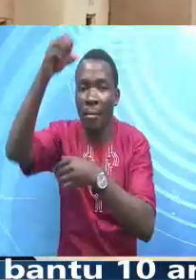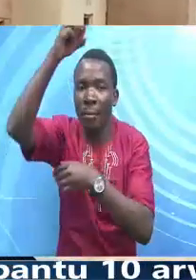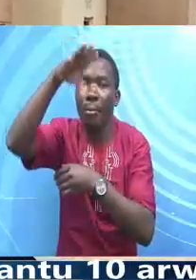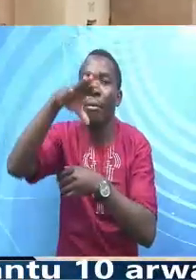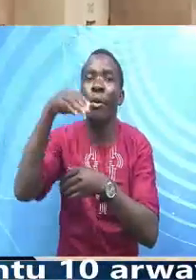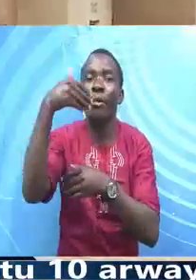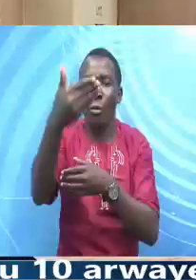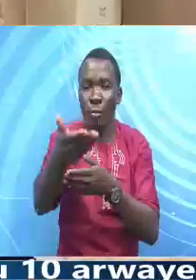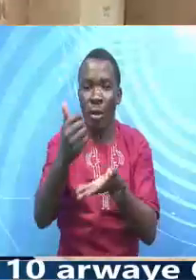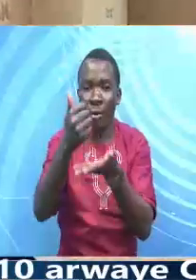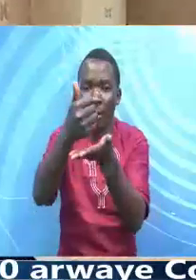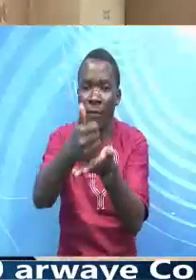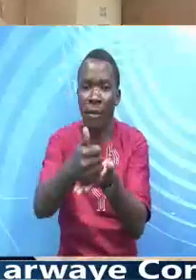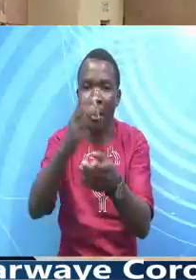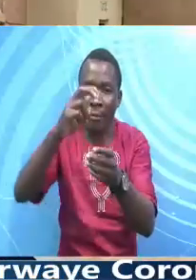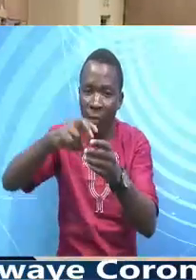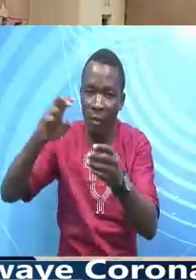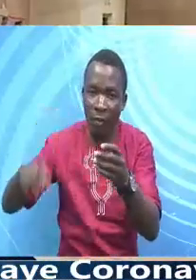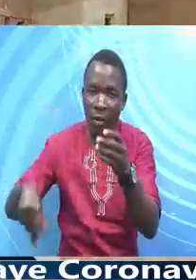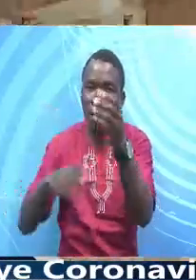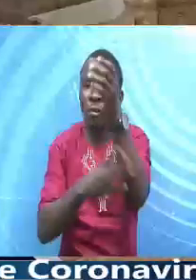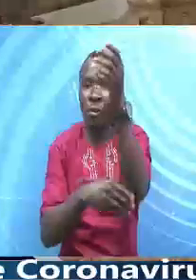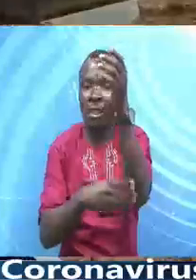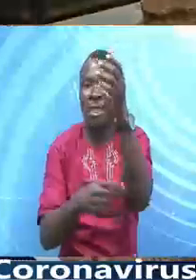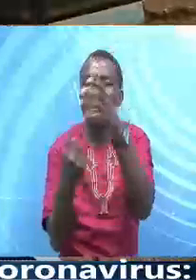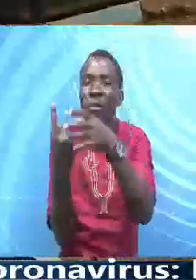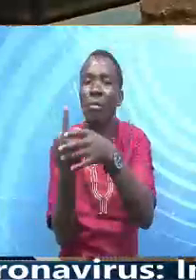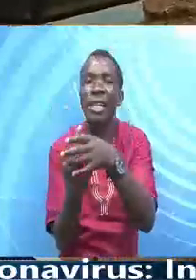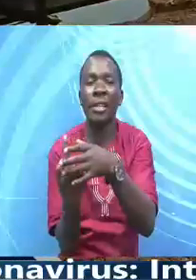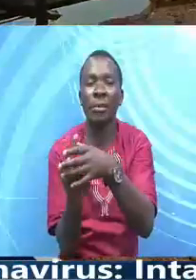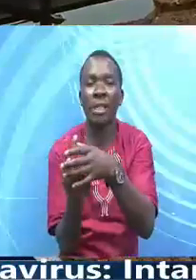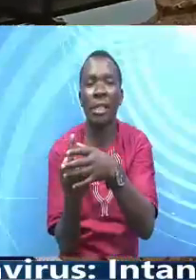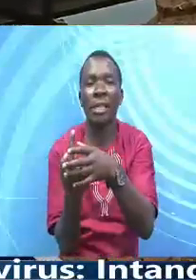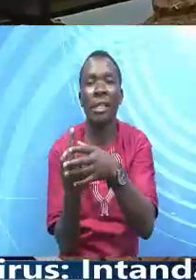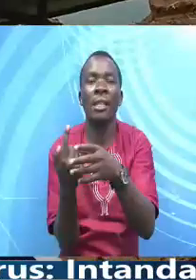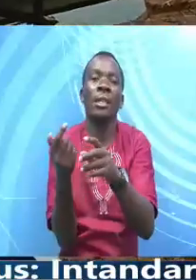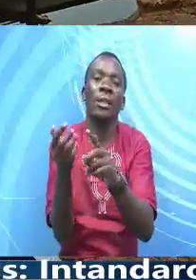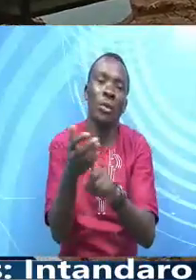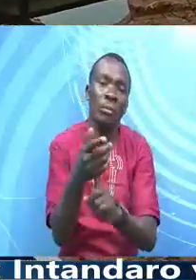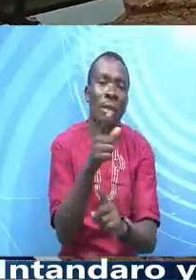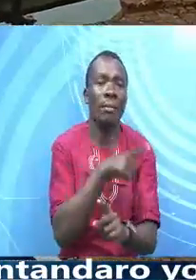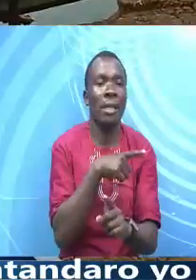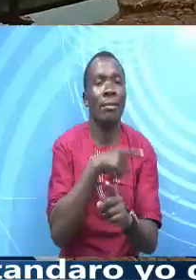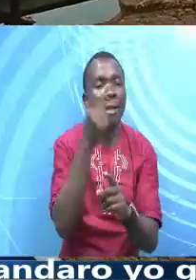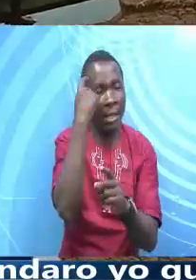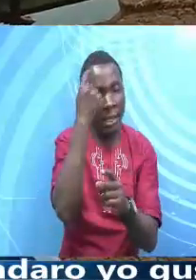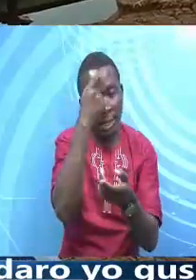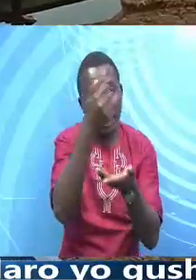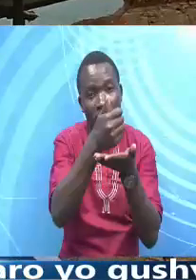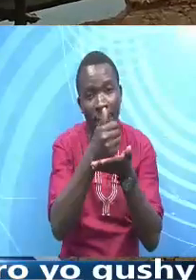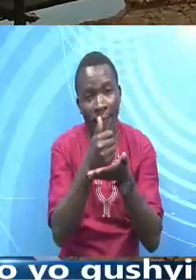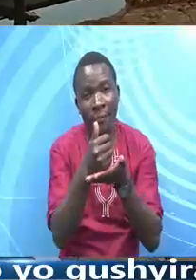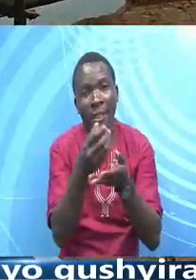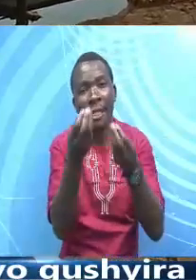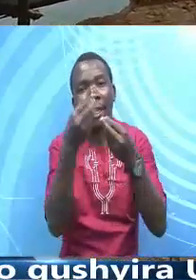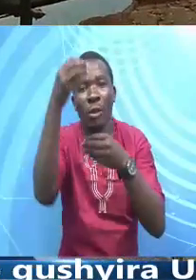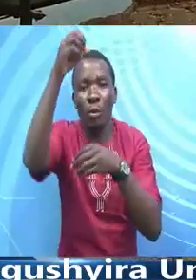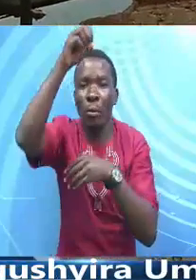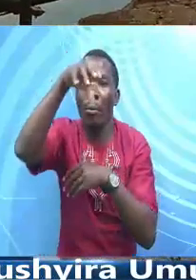nabo bikabafasha mu kuva mu bukene ndetse n'ubwigunge. Tugize amahirwe leta yadufasha ikatwegereza